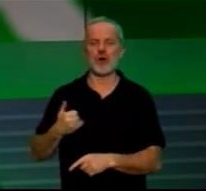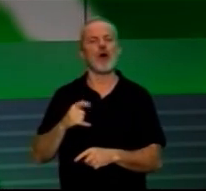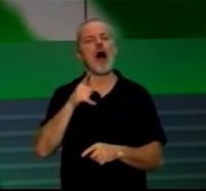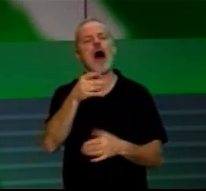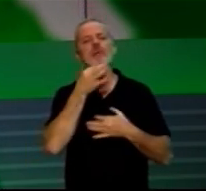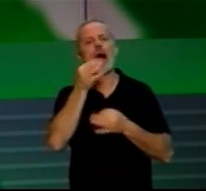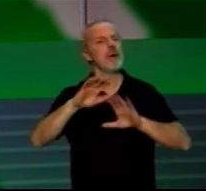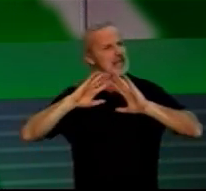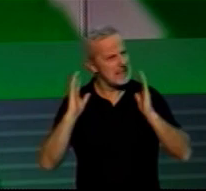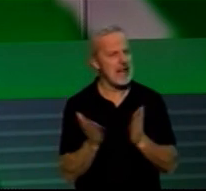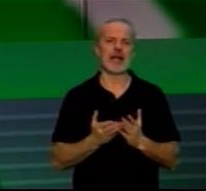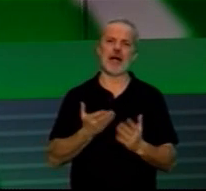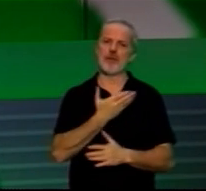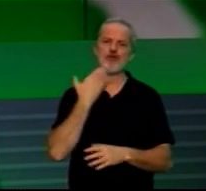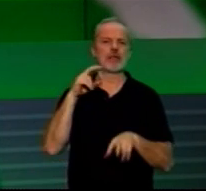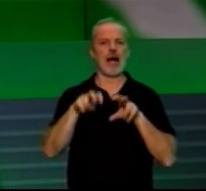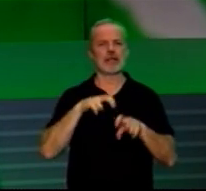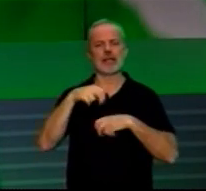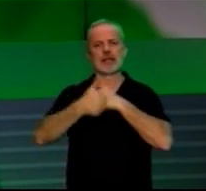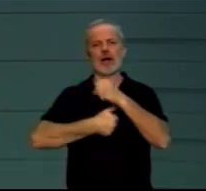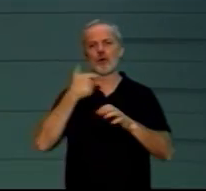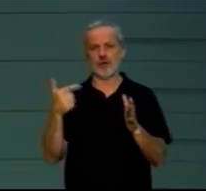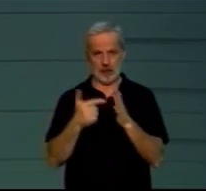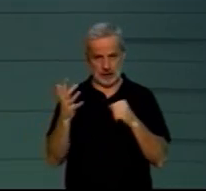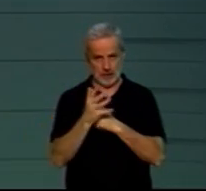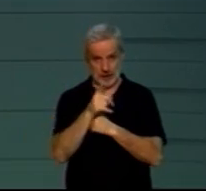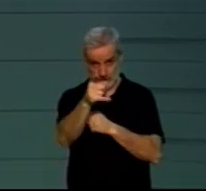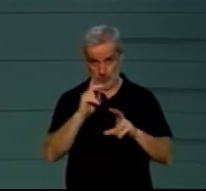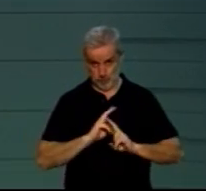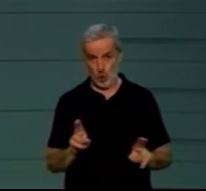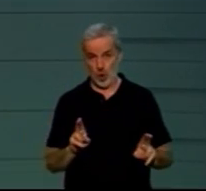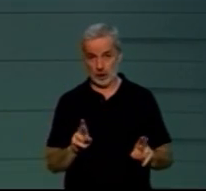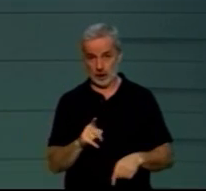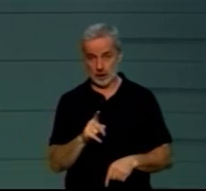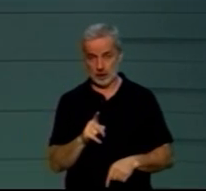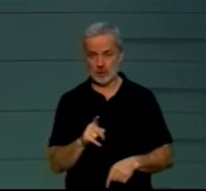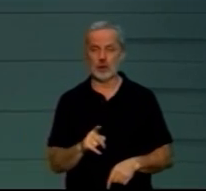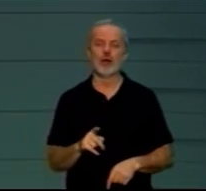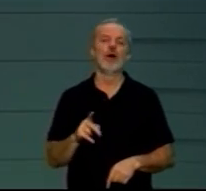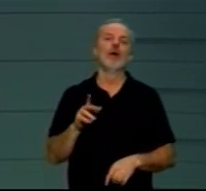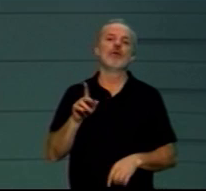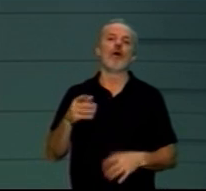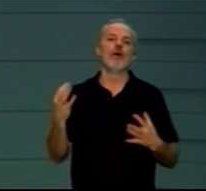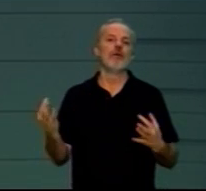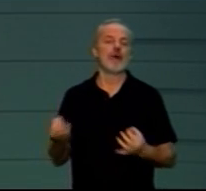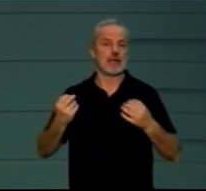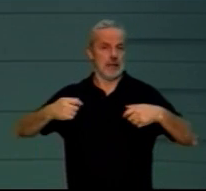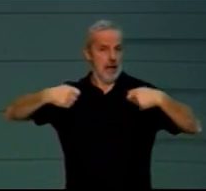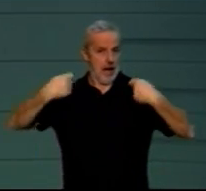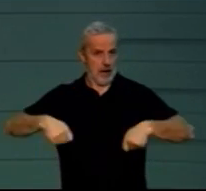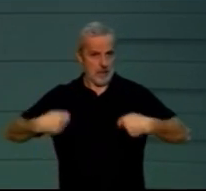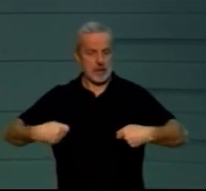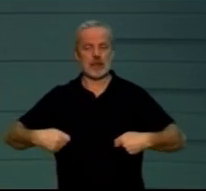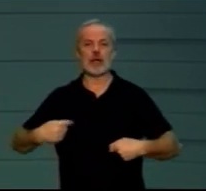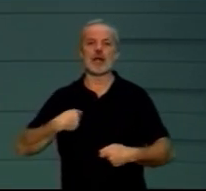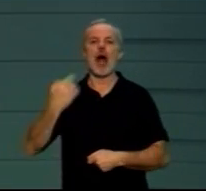cyklistikou, českou cyklistikou v roce 2015? Tak co se týče reprezentace, tak si myslím, že ty výsledky, které